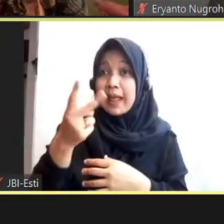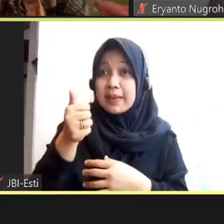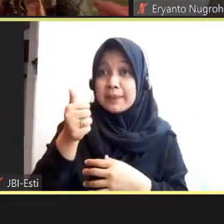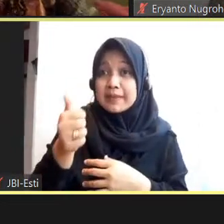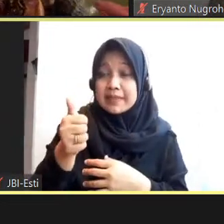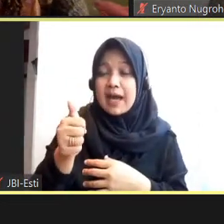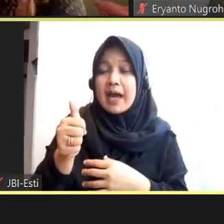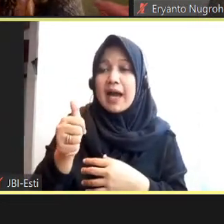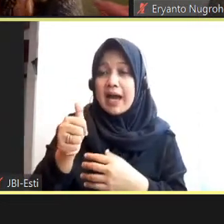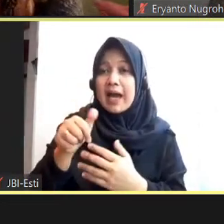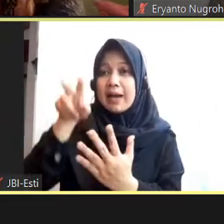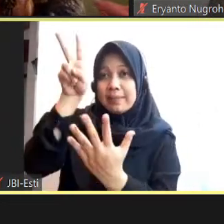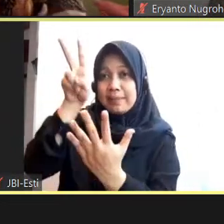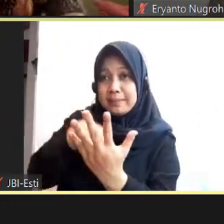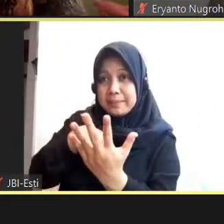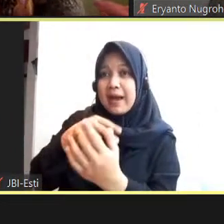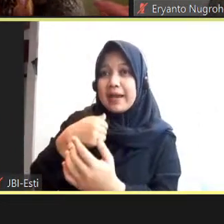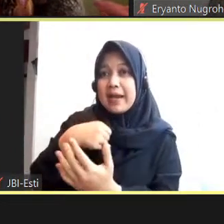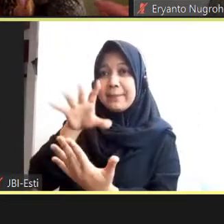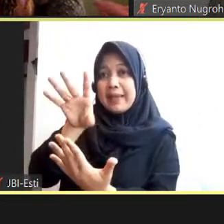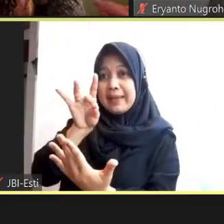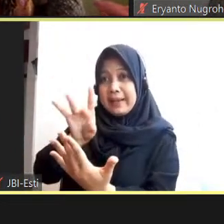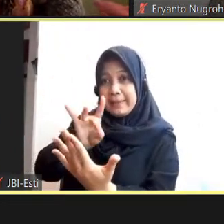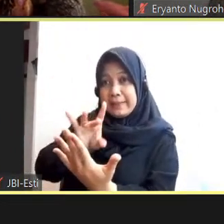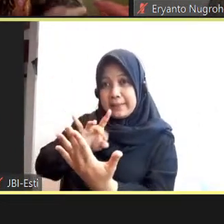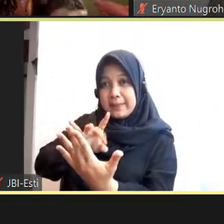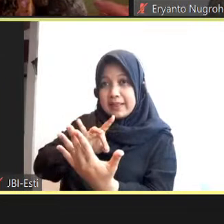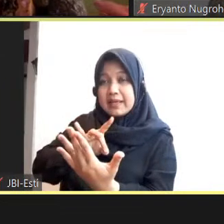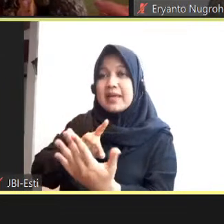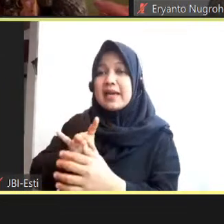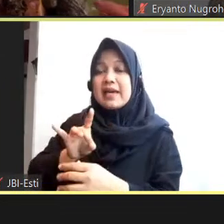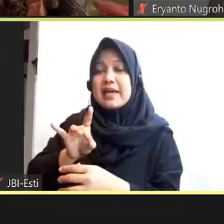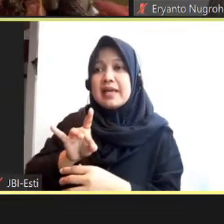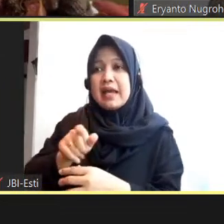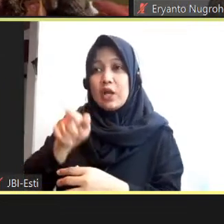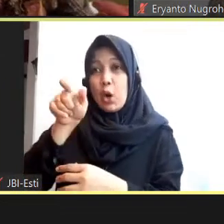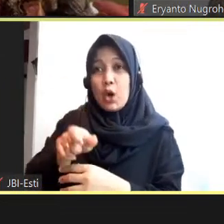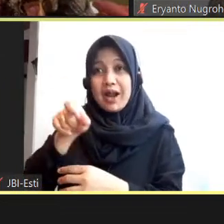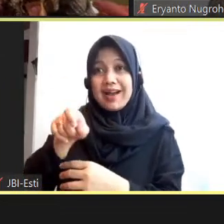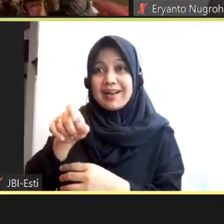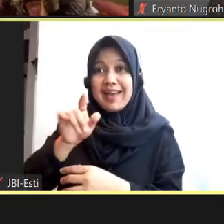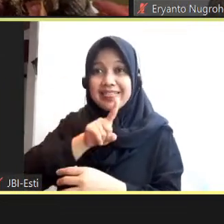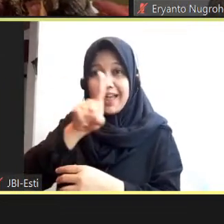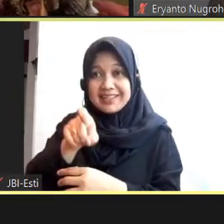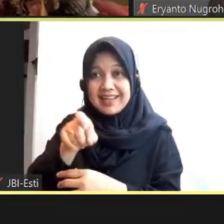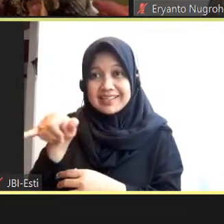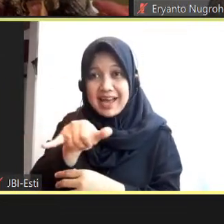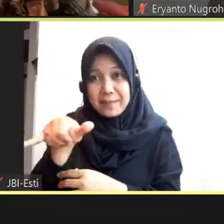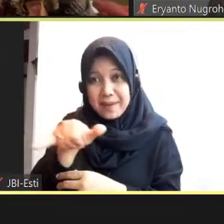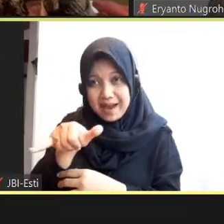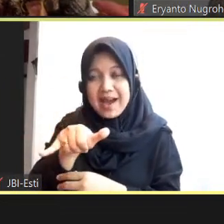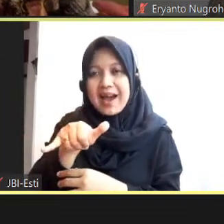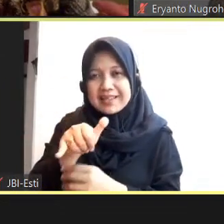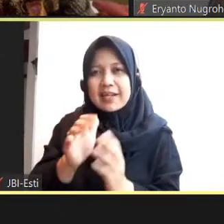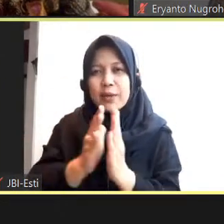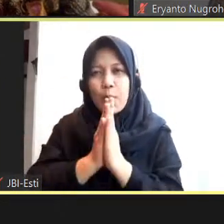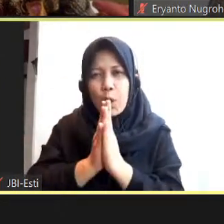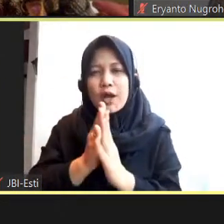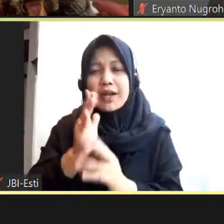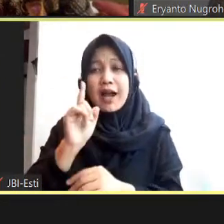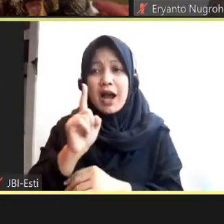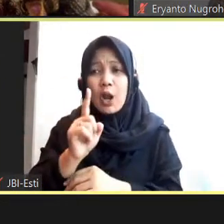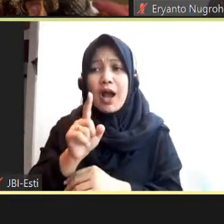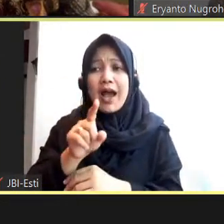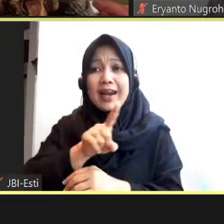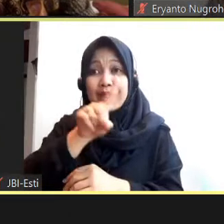coba pilihkan beberapa masuk dari penanya yang sama. Jadi nanti mohon ada beberapa pertanyaan yang secara